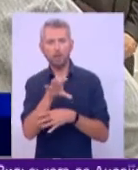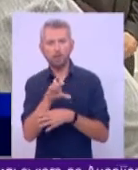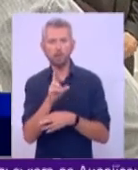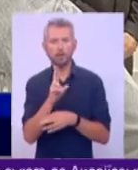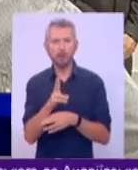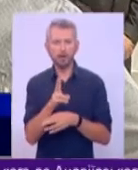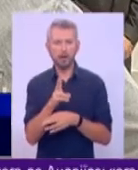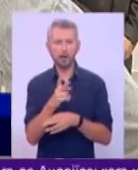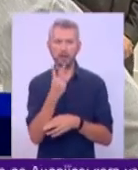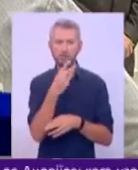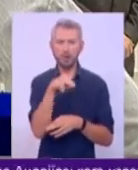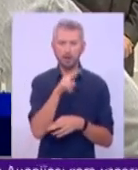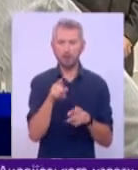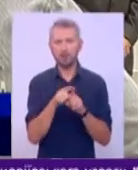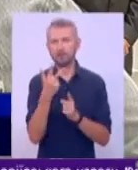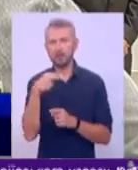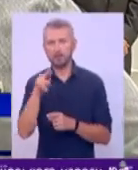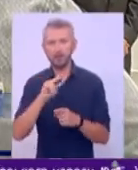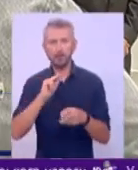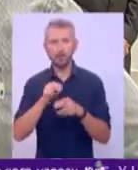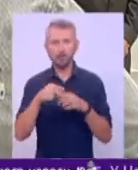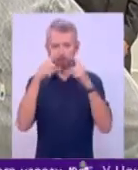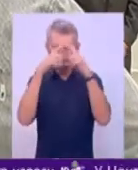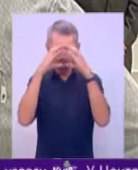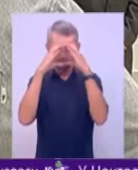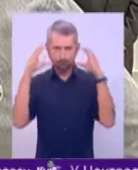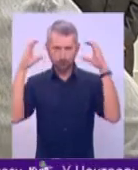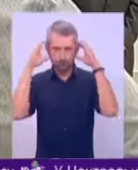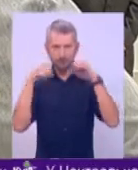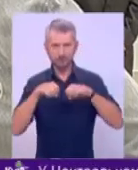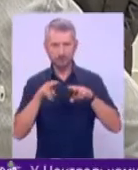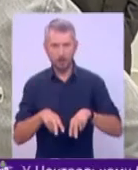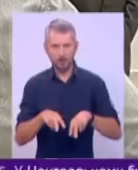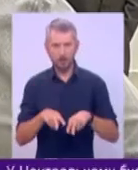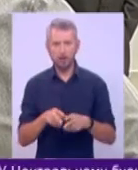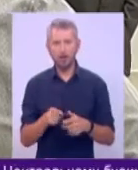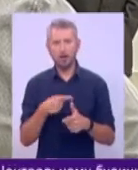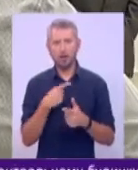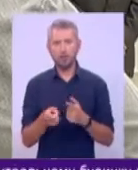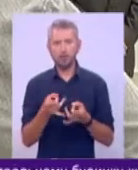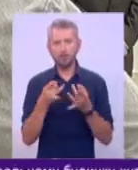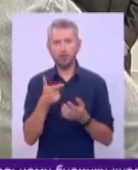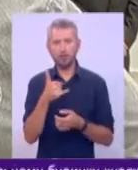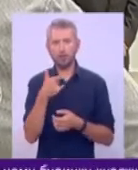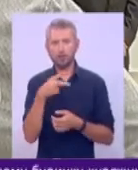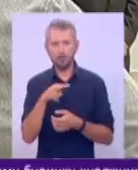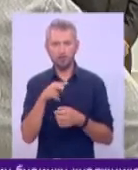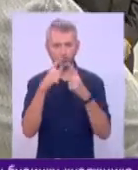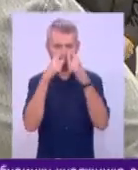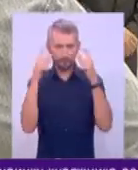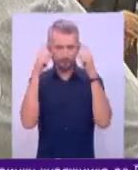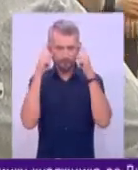режимі 2D звичайному, так і в режимі 3D через окуляри спеціальні, через окуляри віртуальної реальності або через звичайний Google Cardboard, ми це